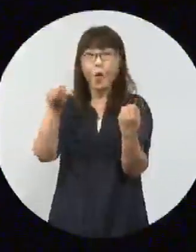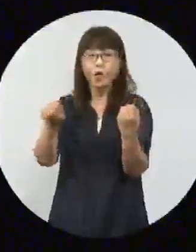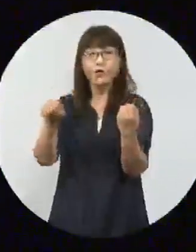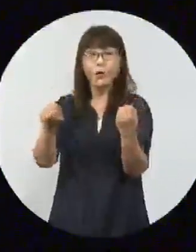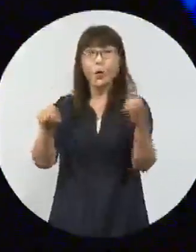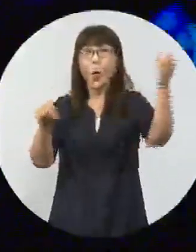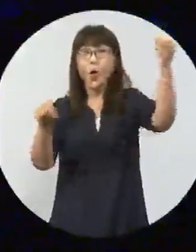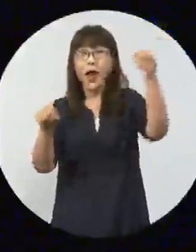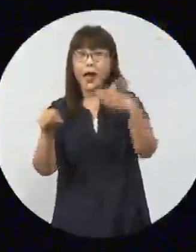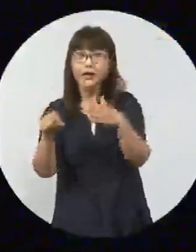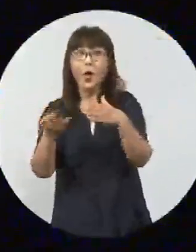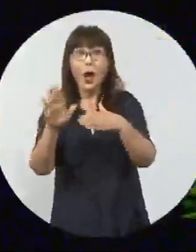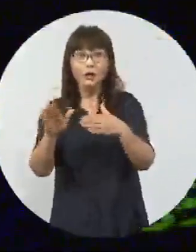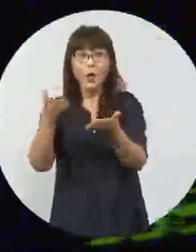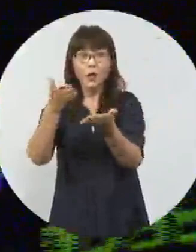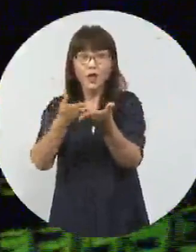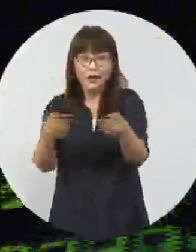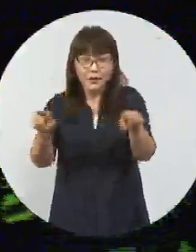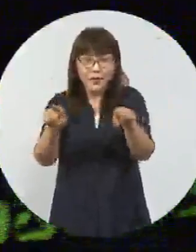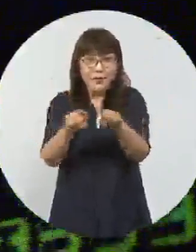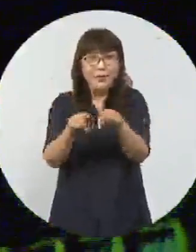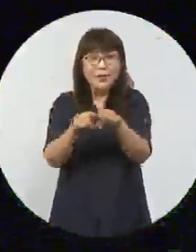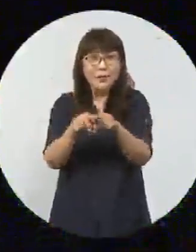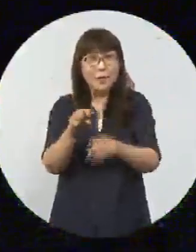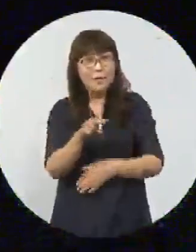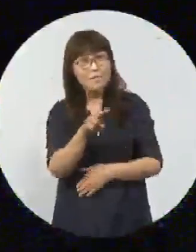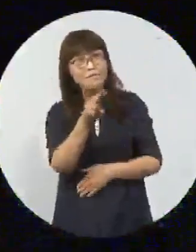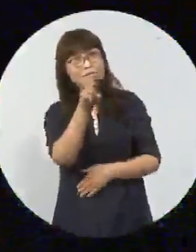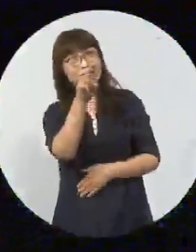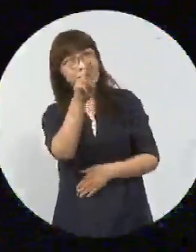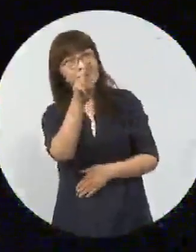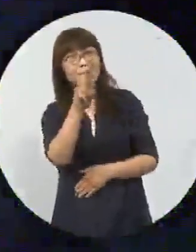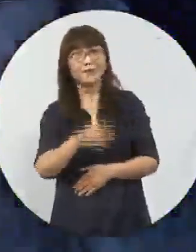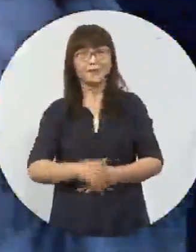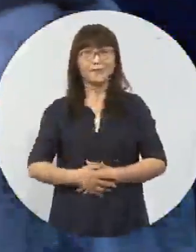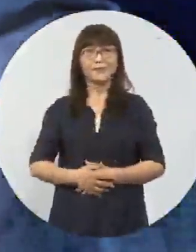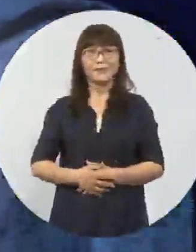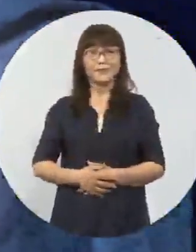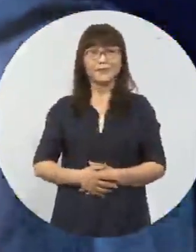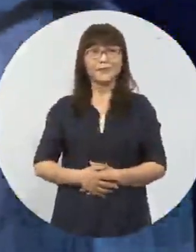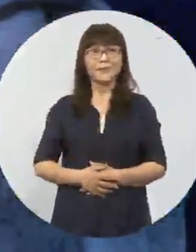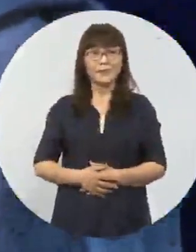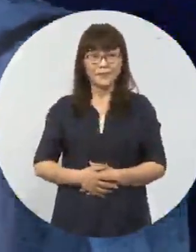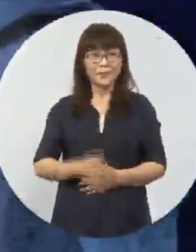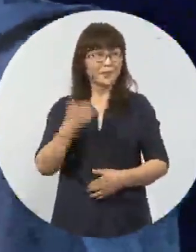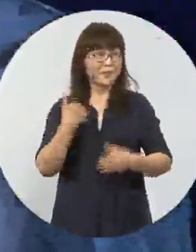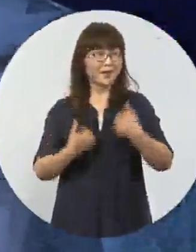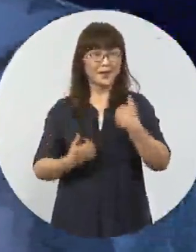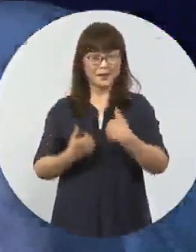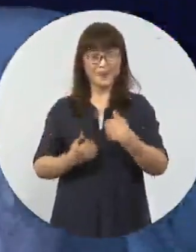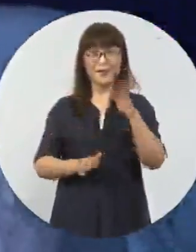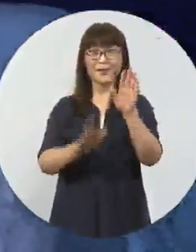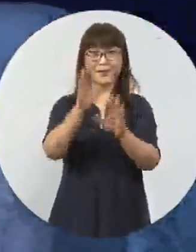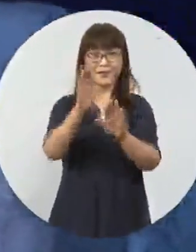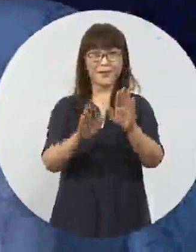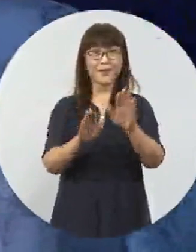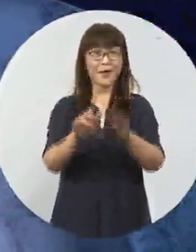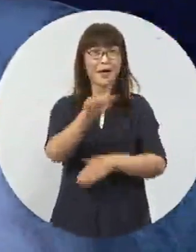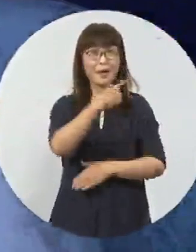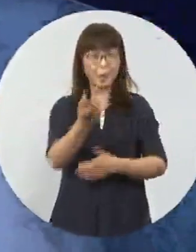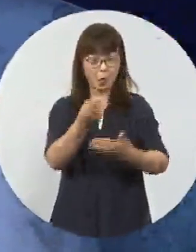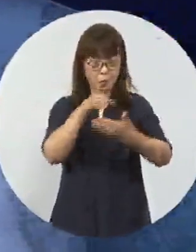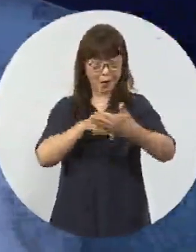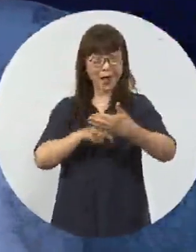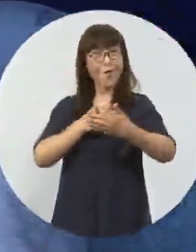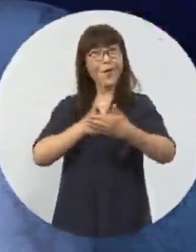ライトが出るよっていうね、説明を受けながらこの星空を楽しんでいる状態です。すごいいろんな裏